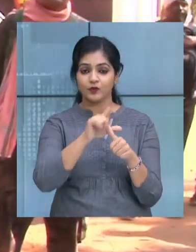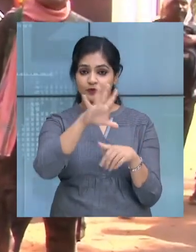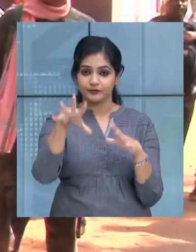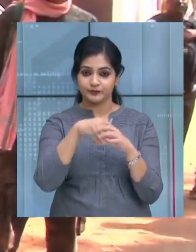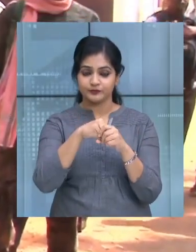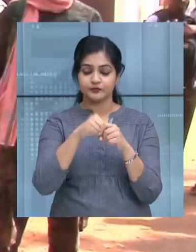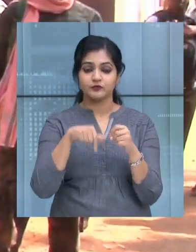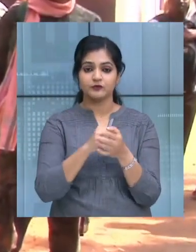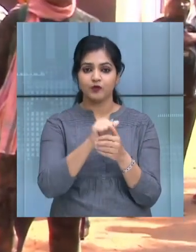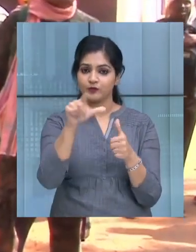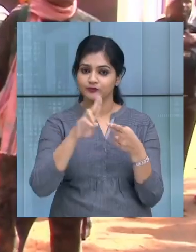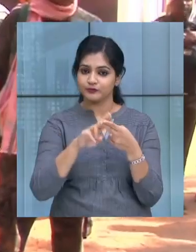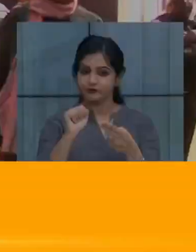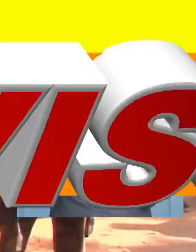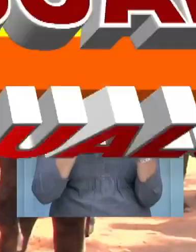में निकलेंगे. सभी तैयार है?